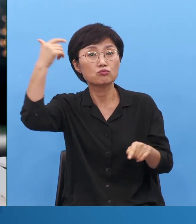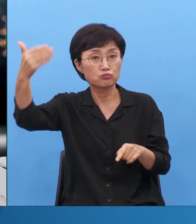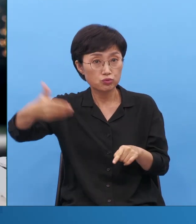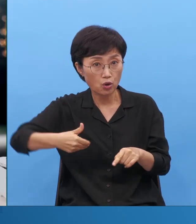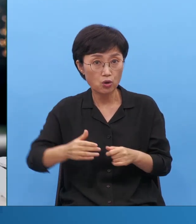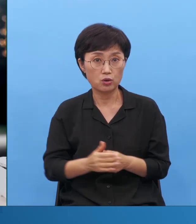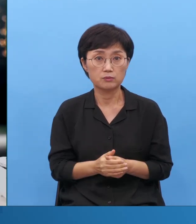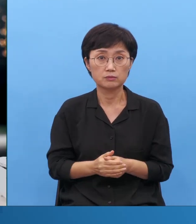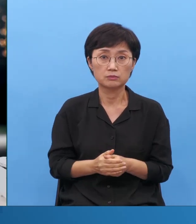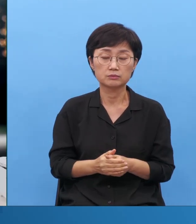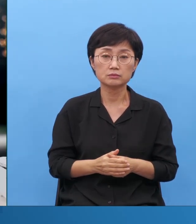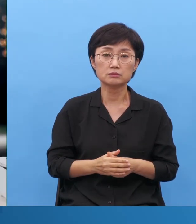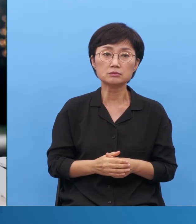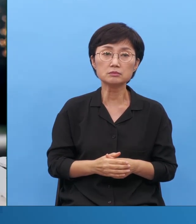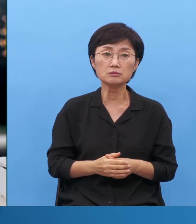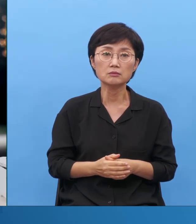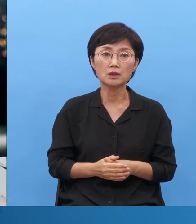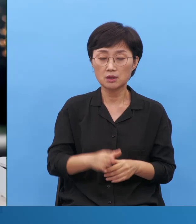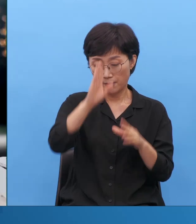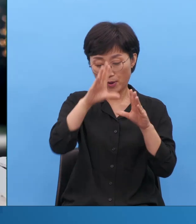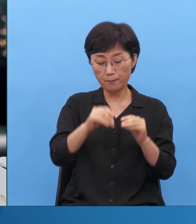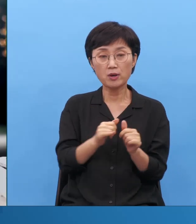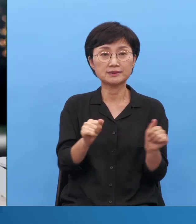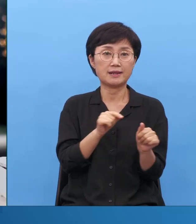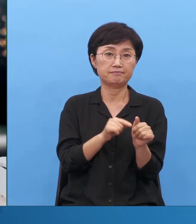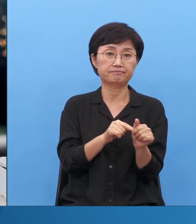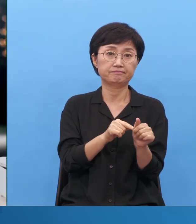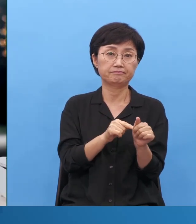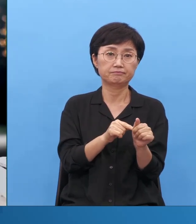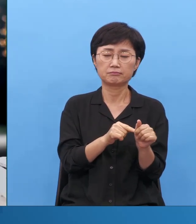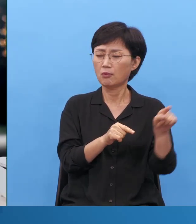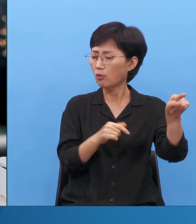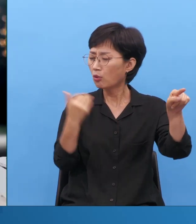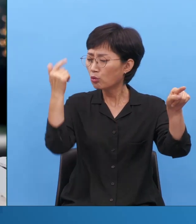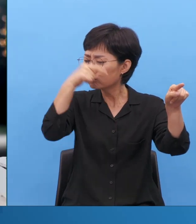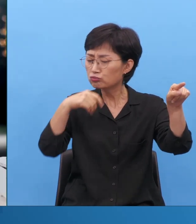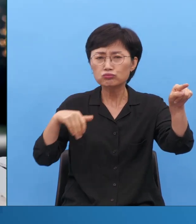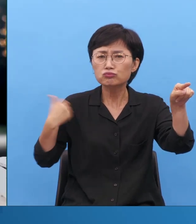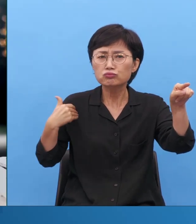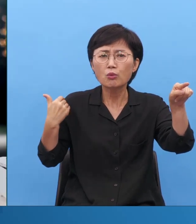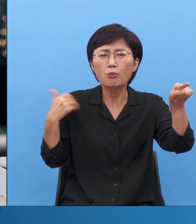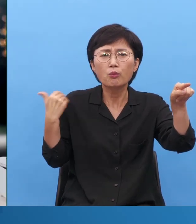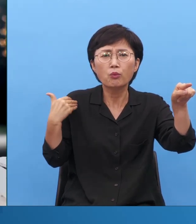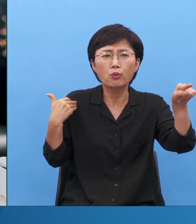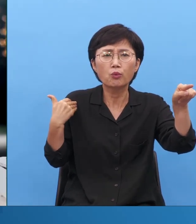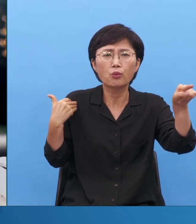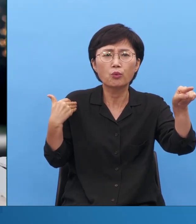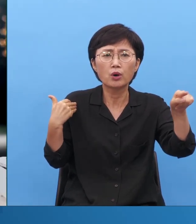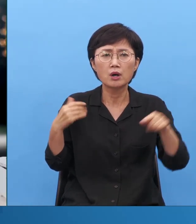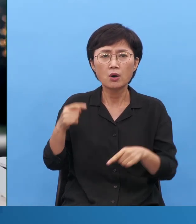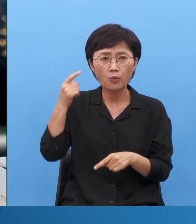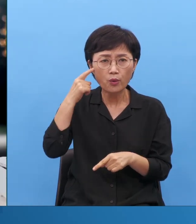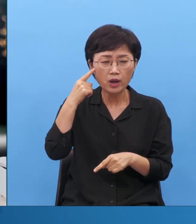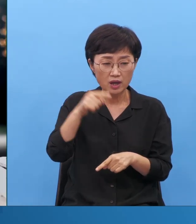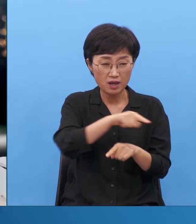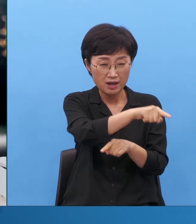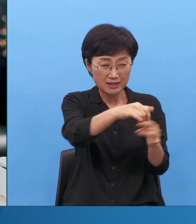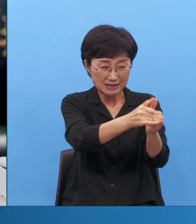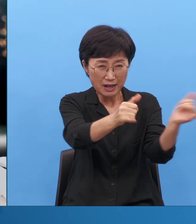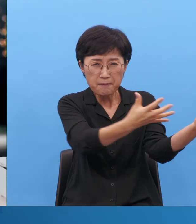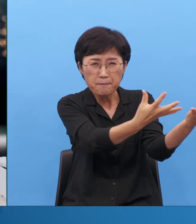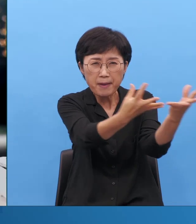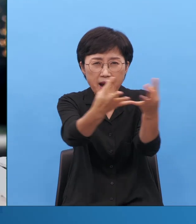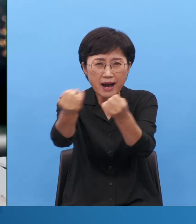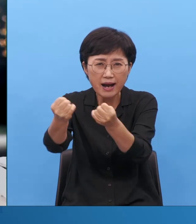한 사람이 누구냐 하되 고침을 받은 사람은 그가 누군지 알지 못하니 이는 거기